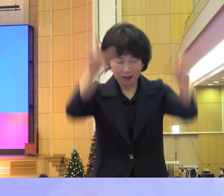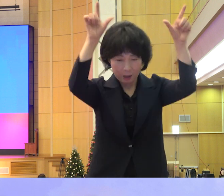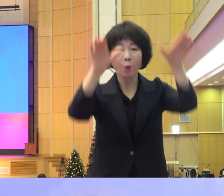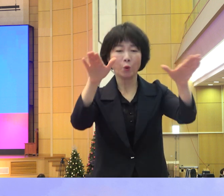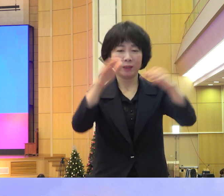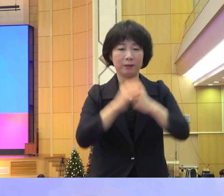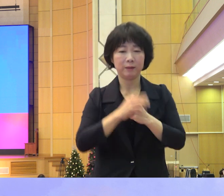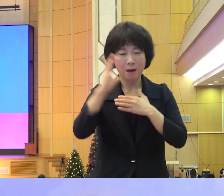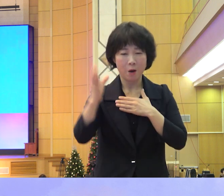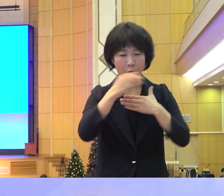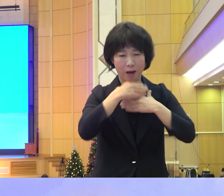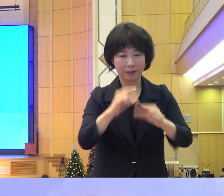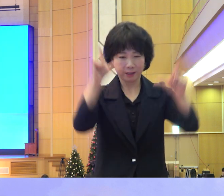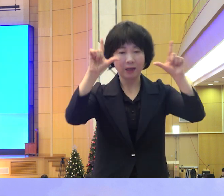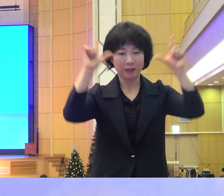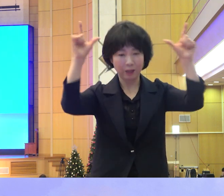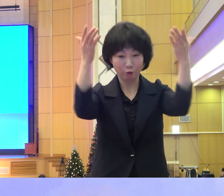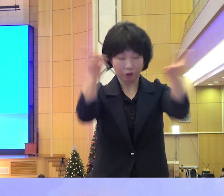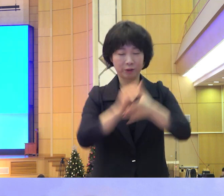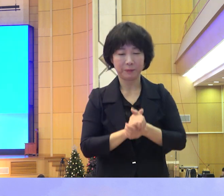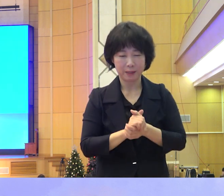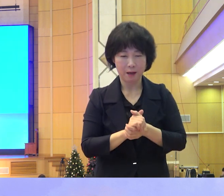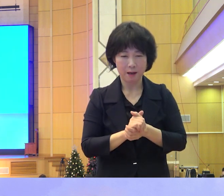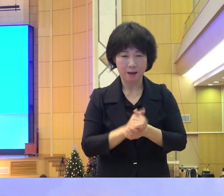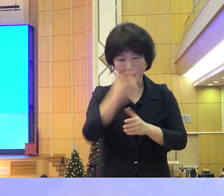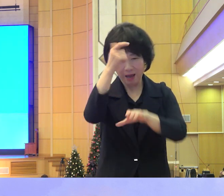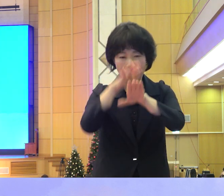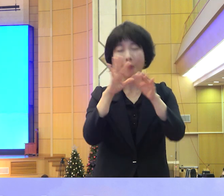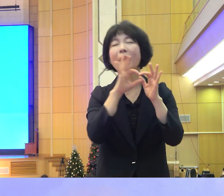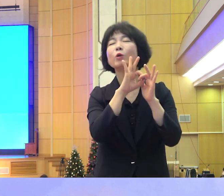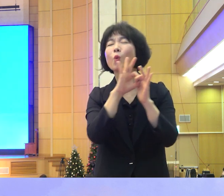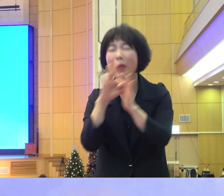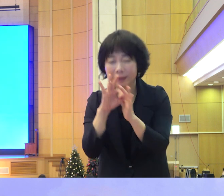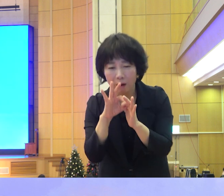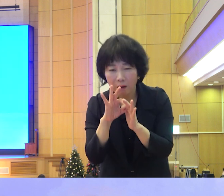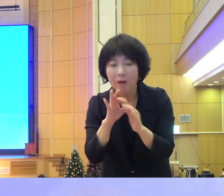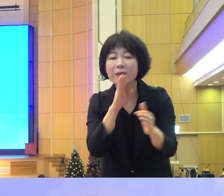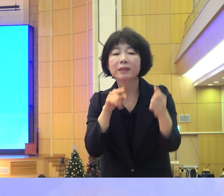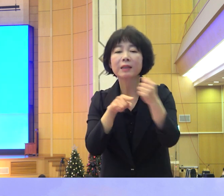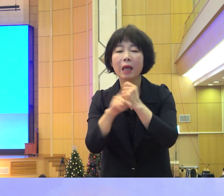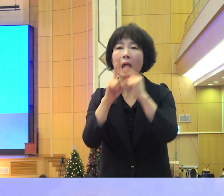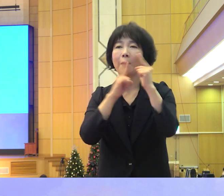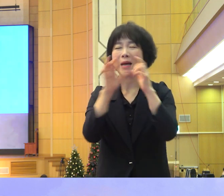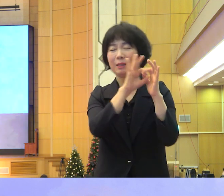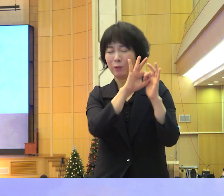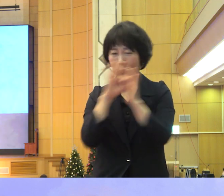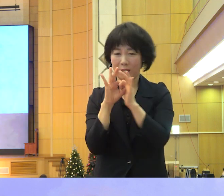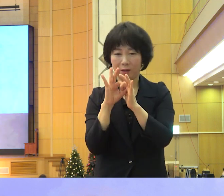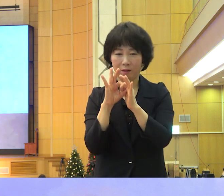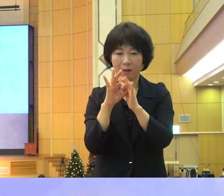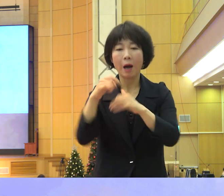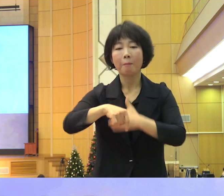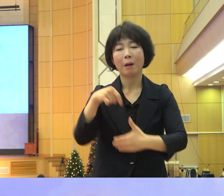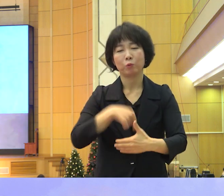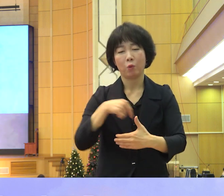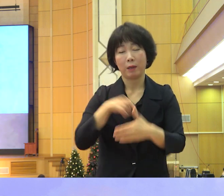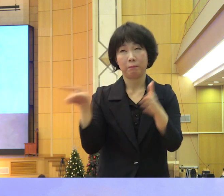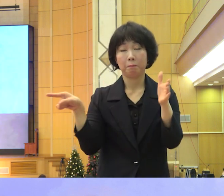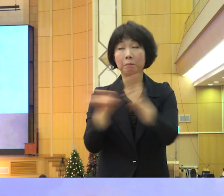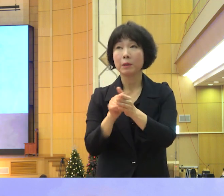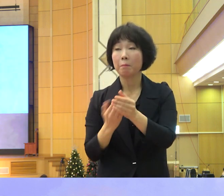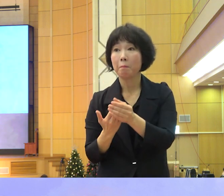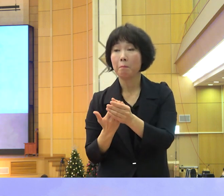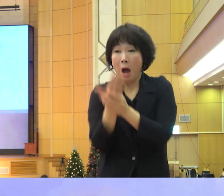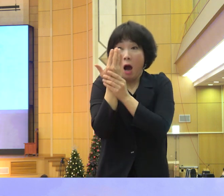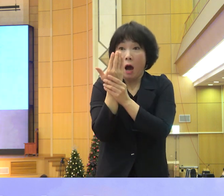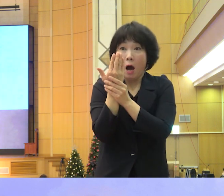위해서 거룩한 안식일을 주셨나이다. 이 예배를 통해서 진리의 말씀을 통해서 마음속에 믿음이 생기게